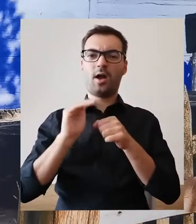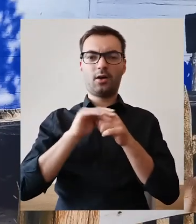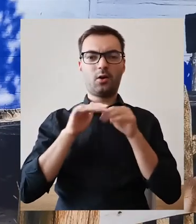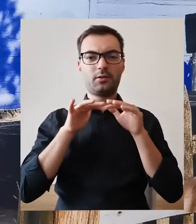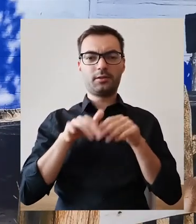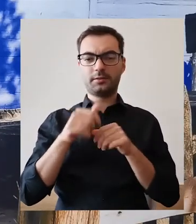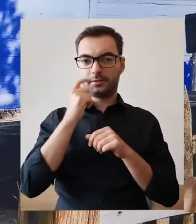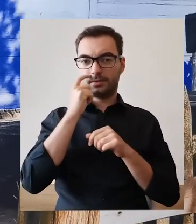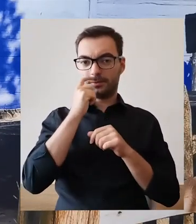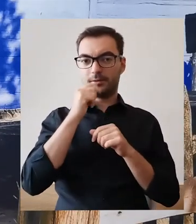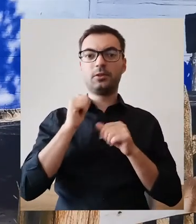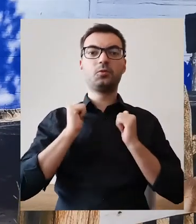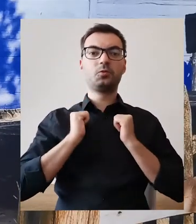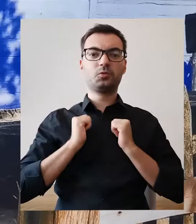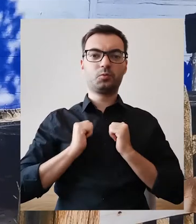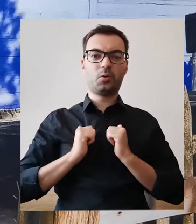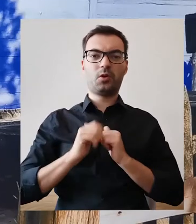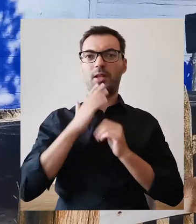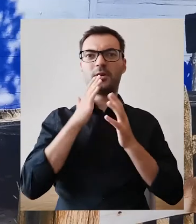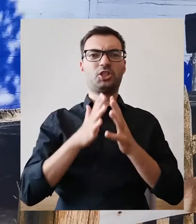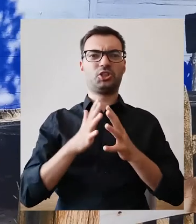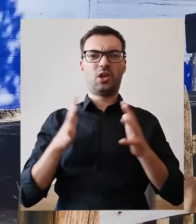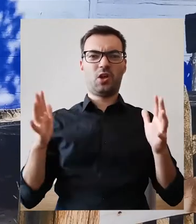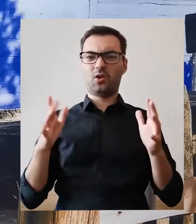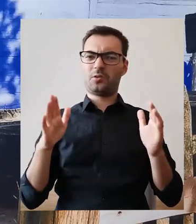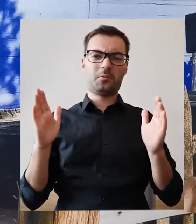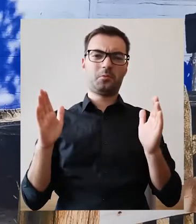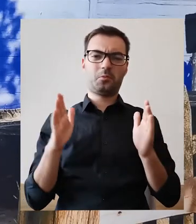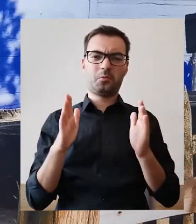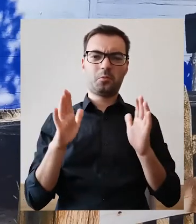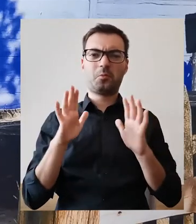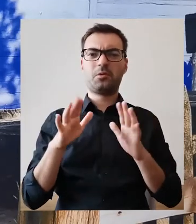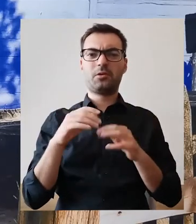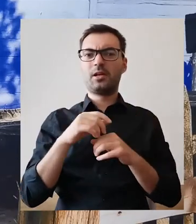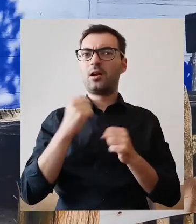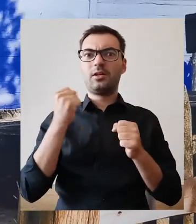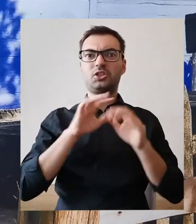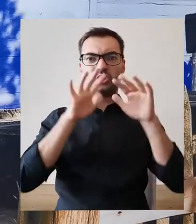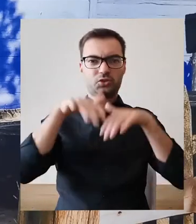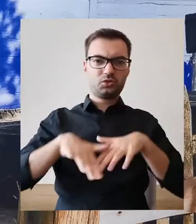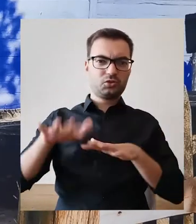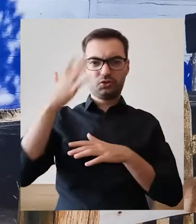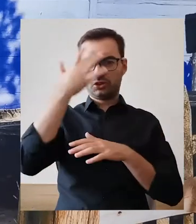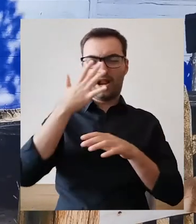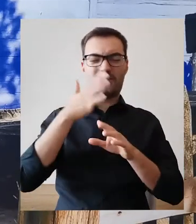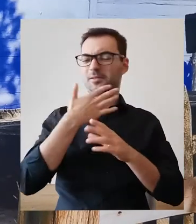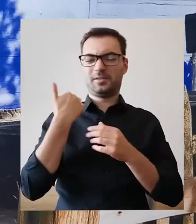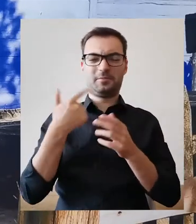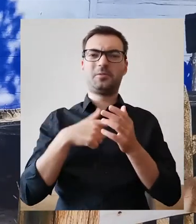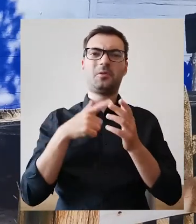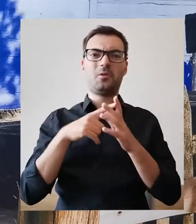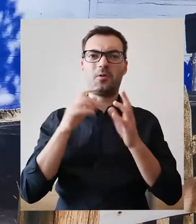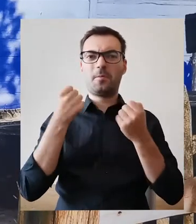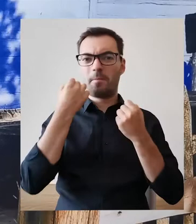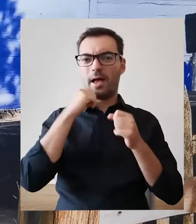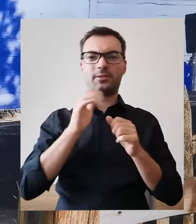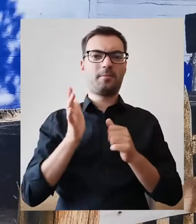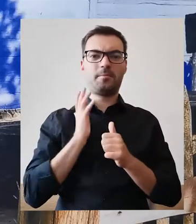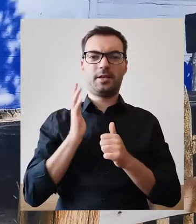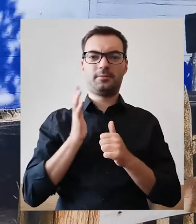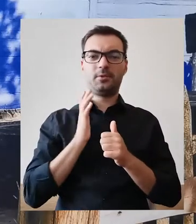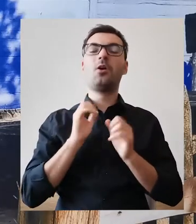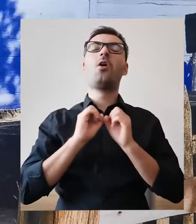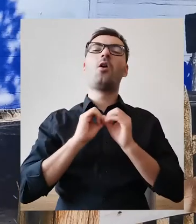spokojną niespecjalnie szeroką nie jest zbyt kapryśna i jest w gruncie rzeczy bardzo